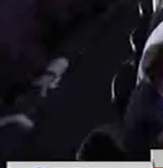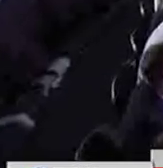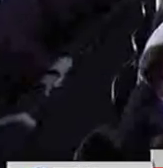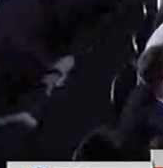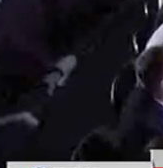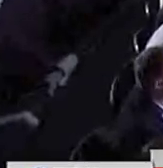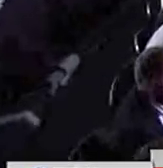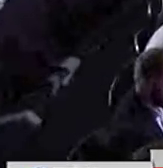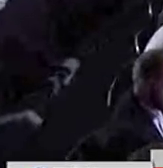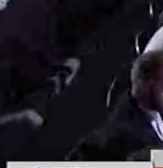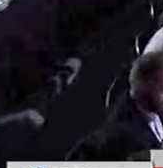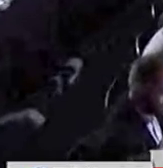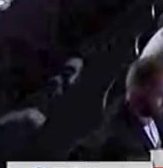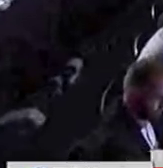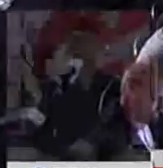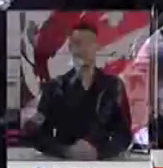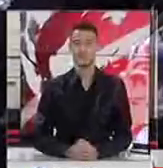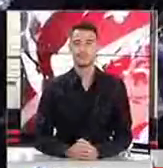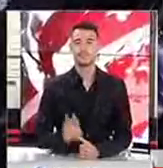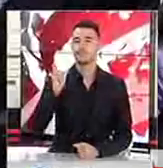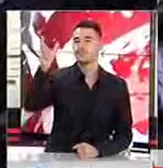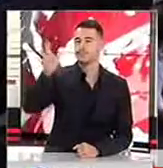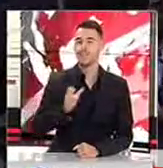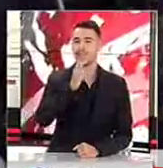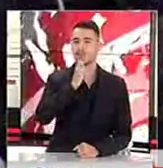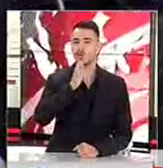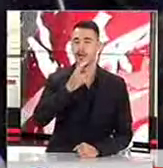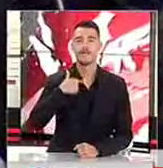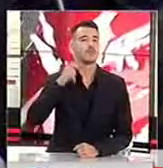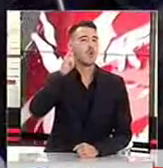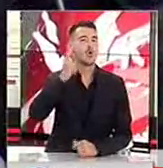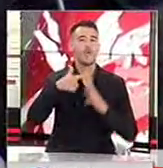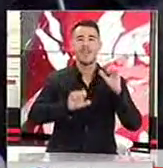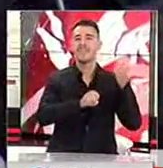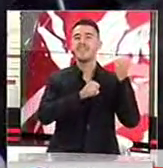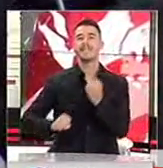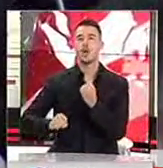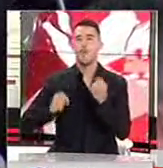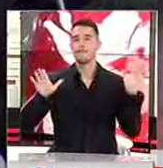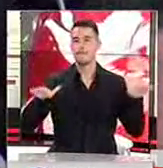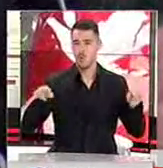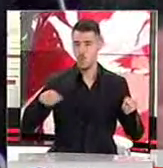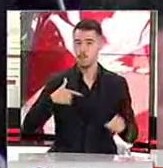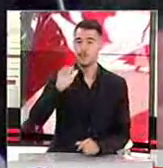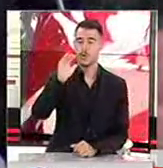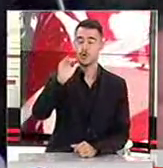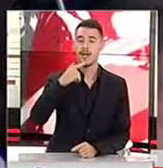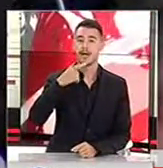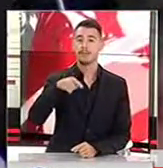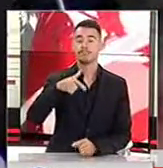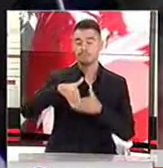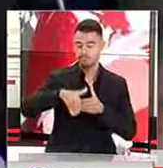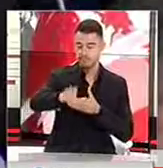Ρωσία εντός του 2018. Και ποιο είναι το μήνυμα που θέλει να στείλει η ελληνική κυβέρνηση με αυτή